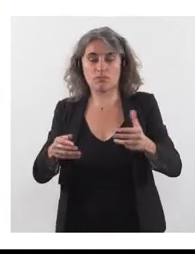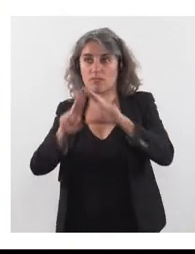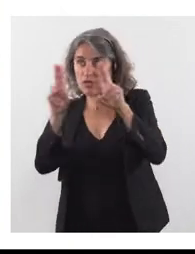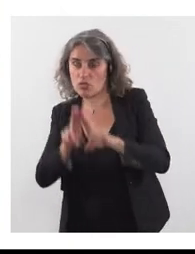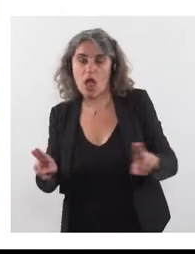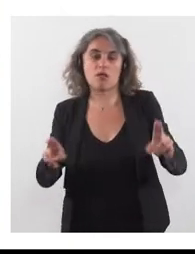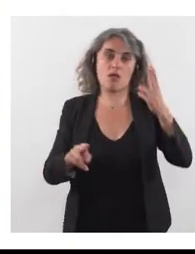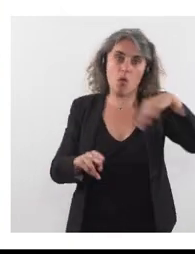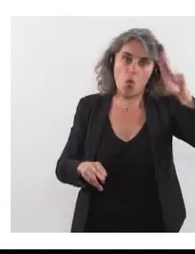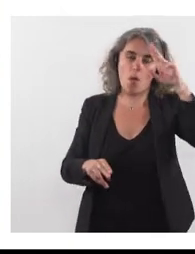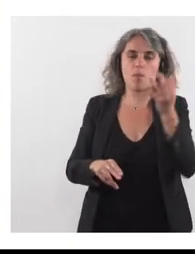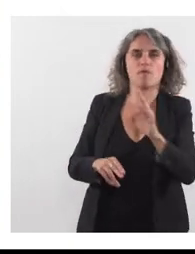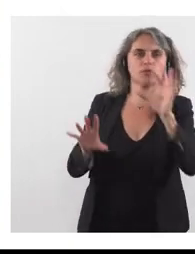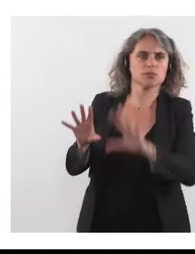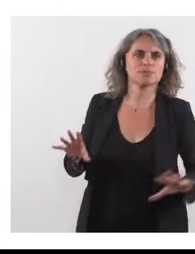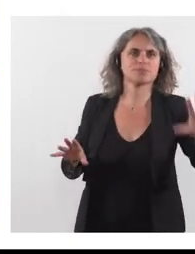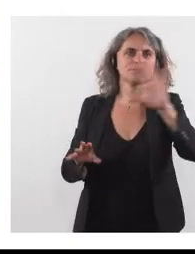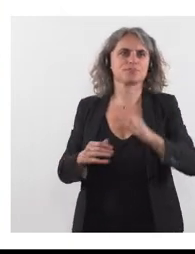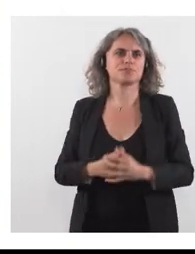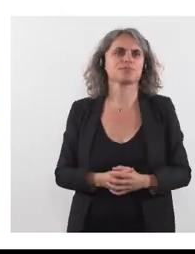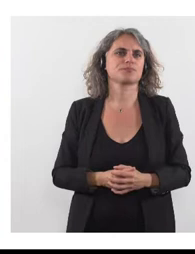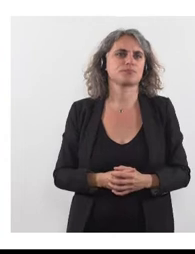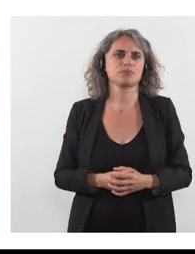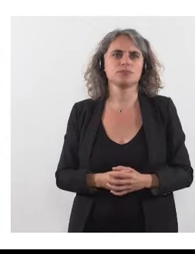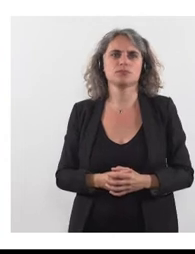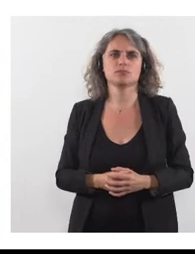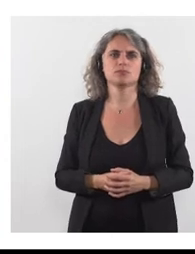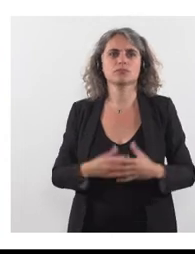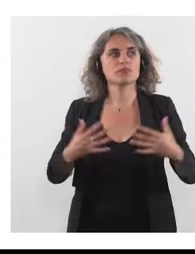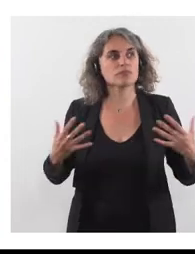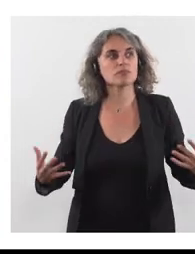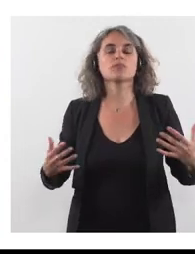et européens. Les associations, les réclamants,